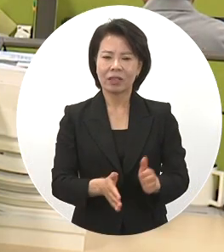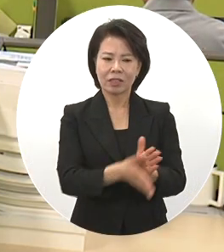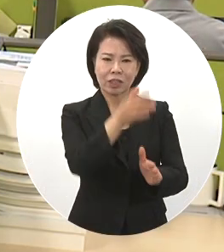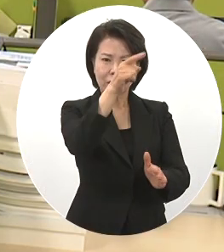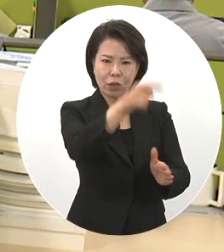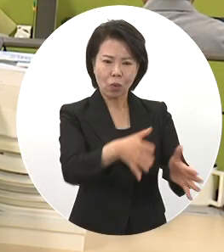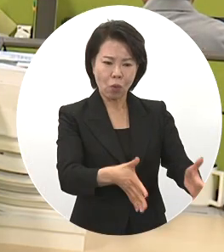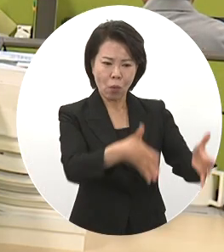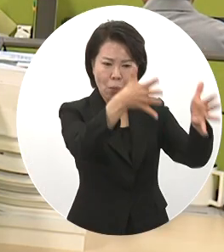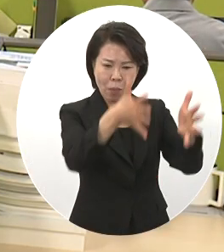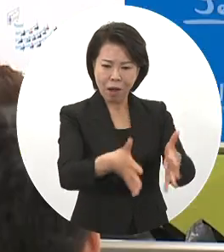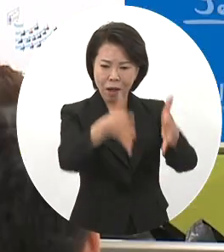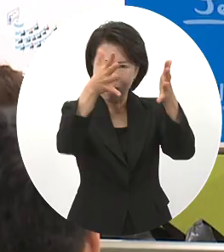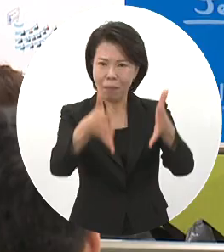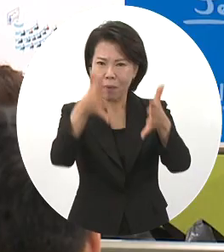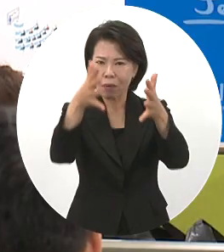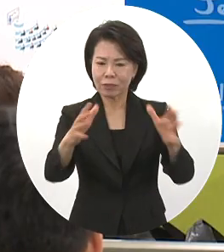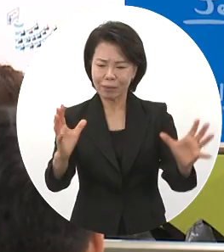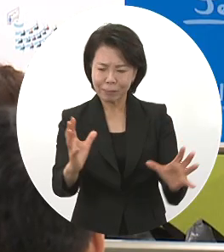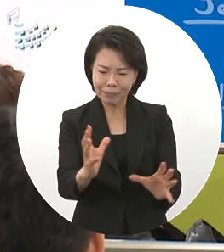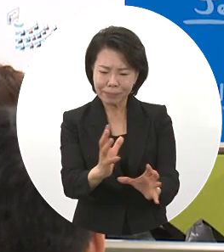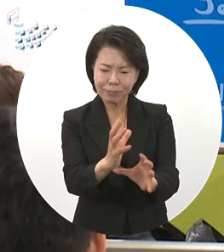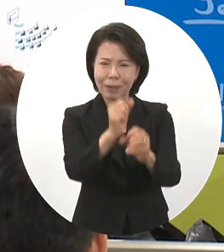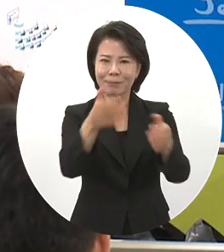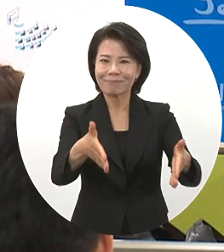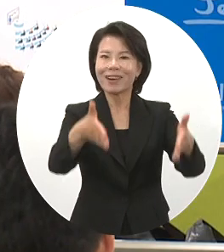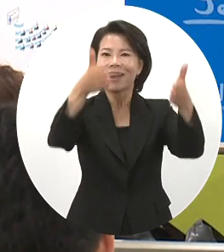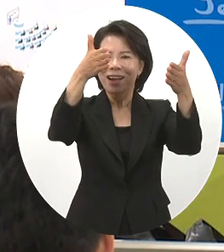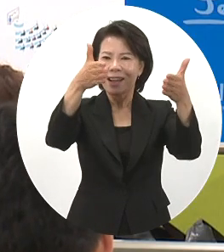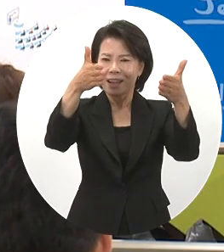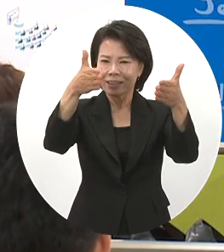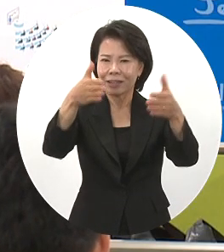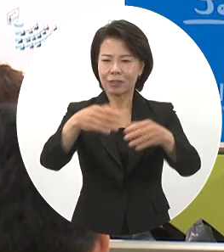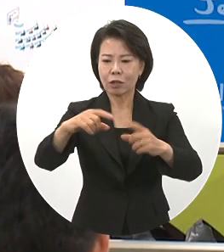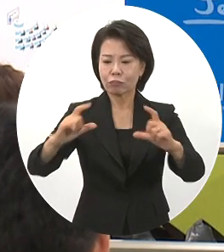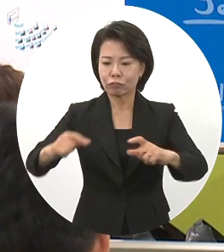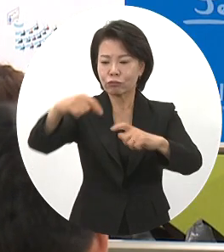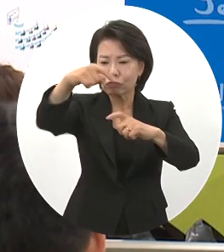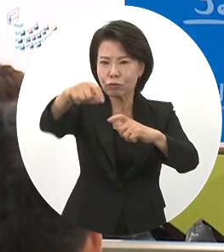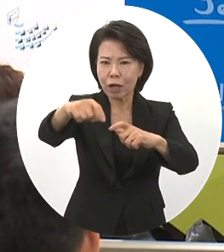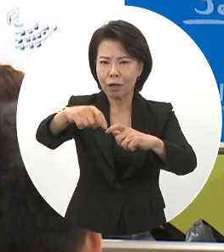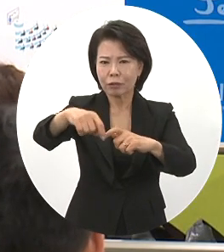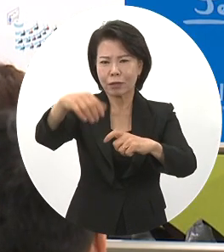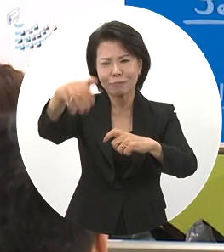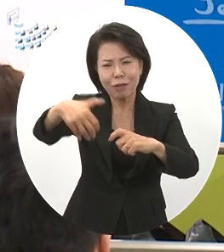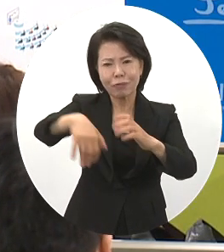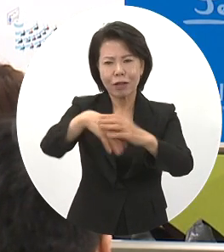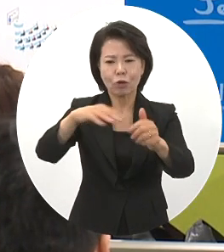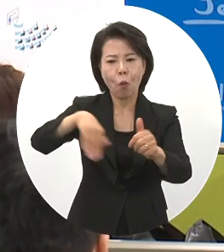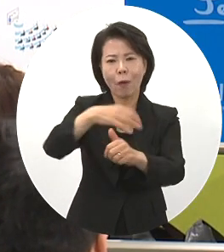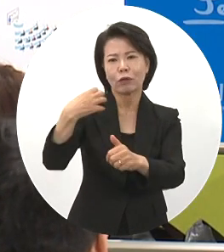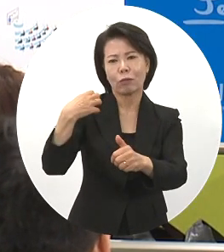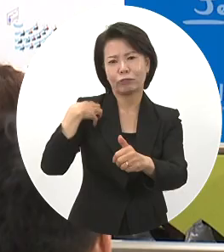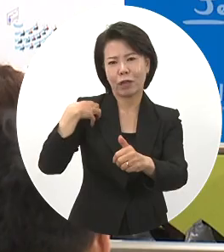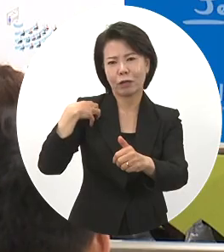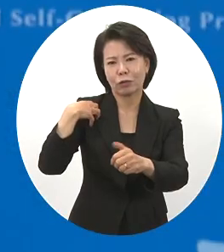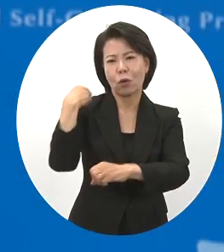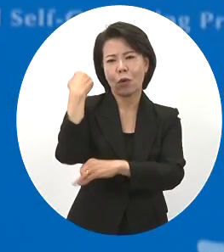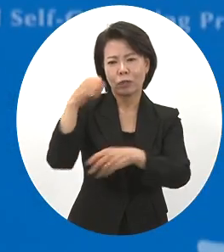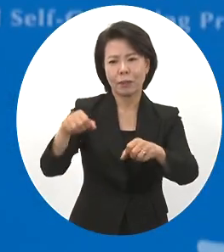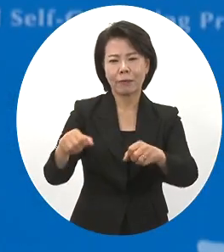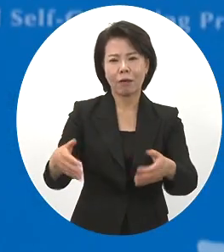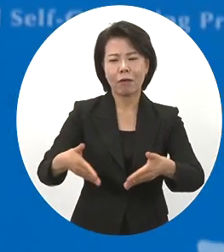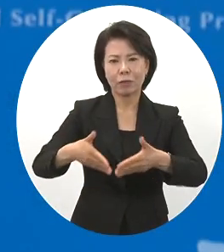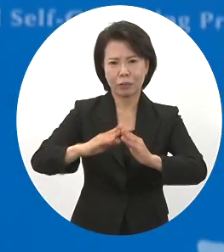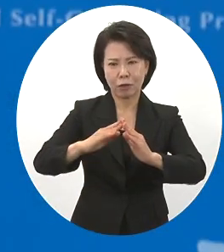도심의 고밀 복합 개발을 유도해 압축도시를 실현하고 외곽 개발에 의한 환경 부담을 줄이고 기반시설 조성에 따른